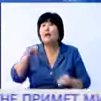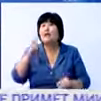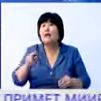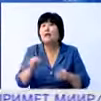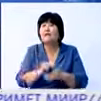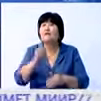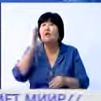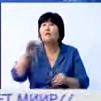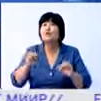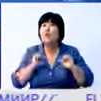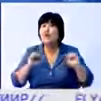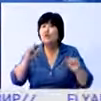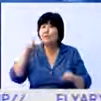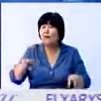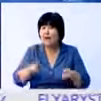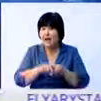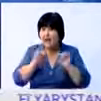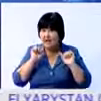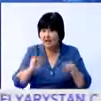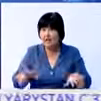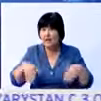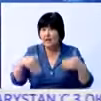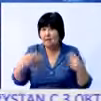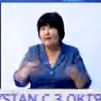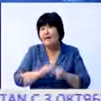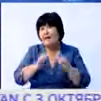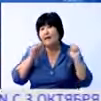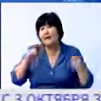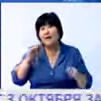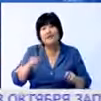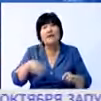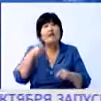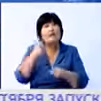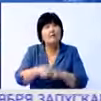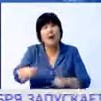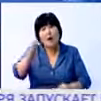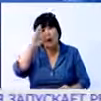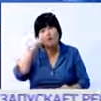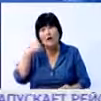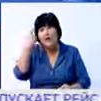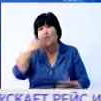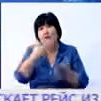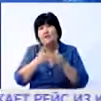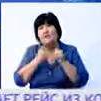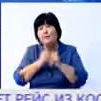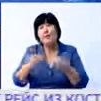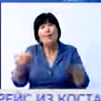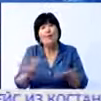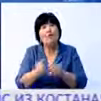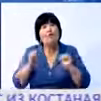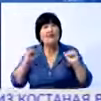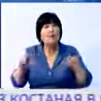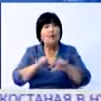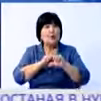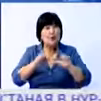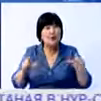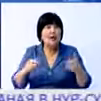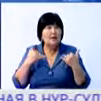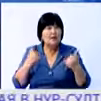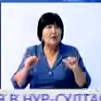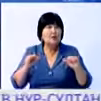воспитывают будущих чемпионов. Такая возможность представилась с открытием здесь на основе государственно-частного партнерства нового спорткомплекса.